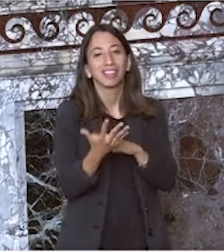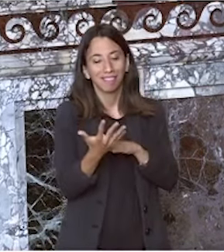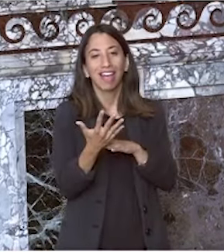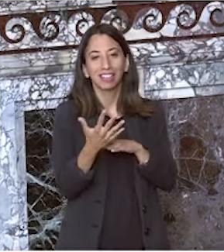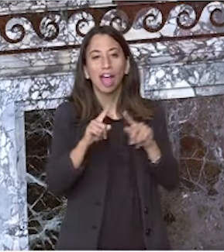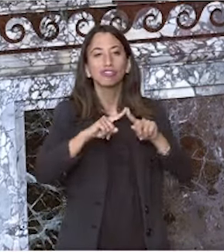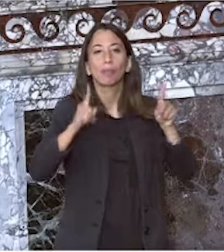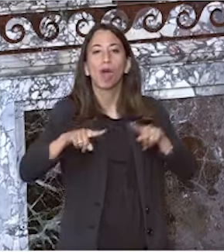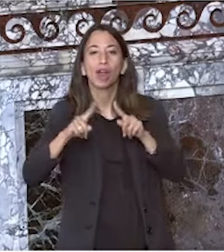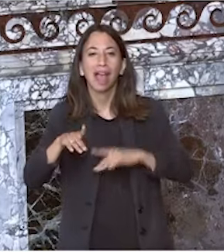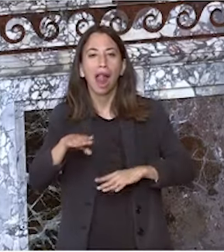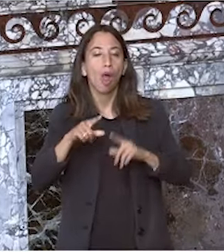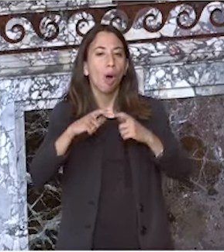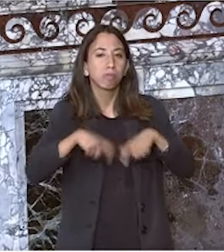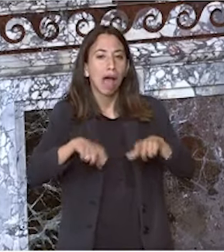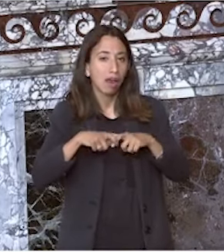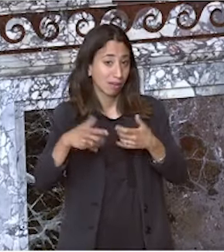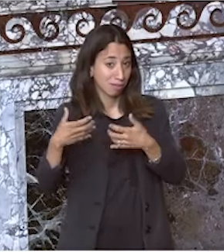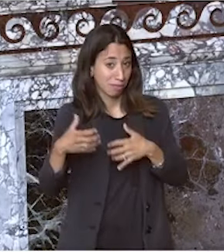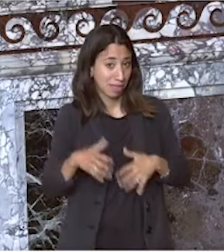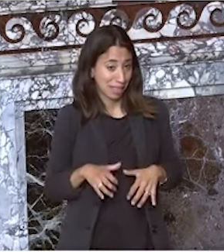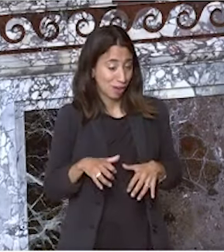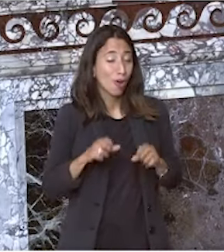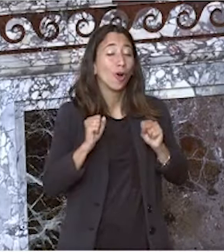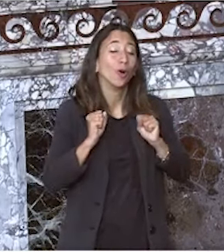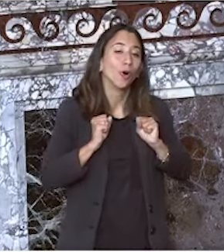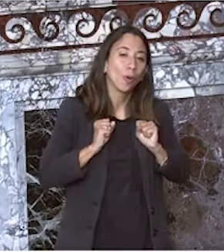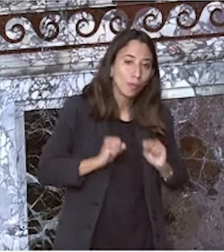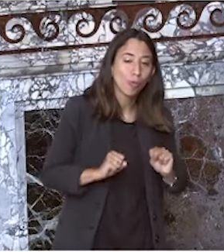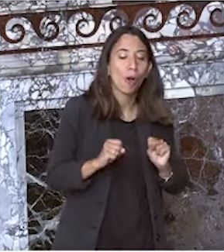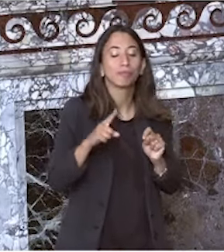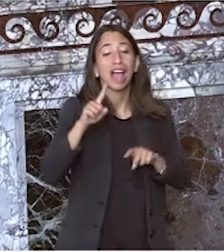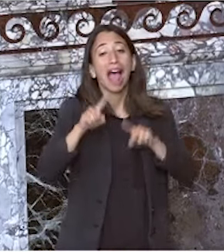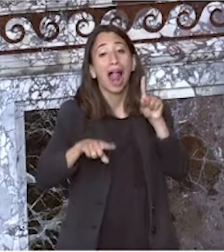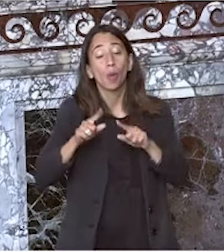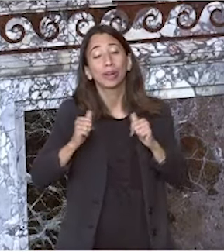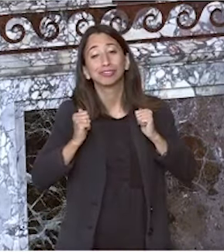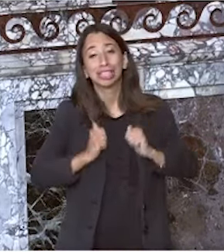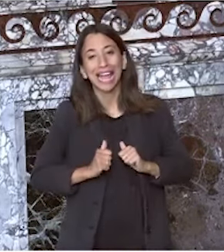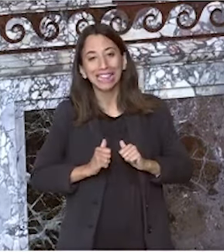numero di sportelli bancari che può comportare disagi per alcune fasce di cittadini.